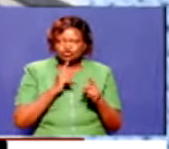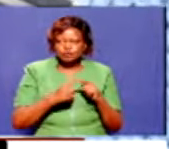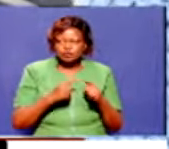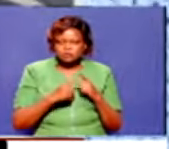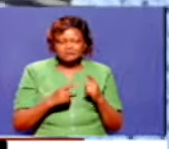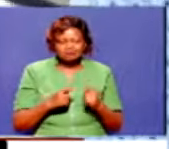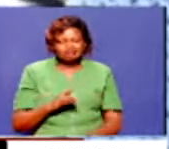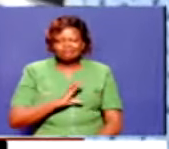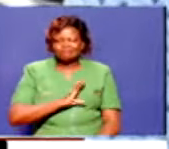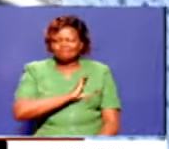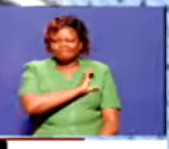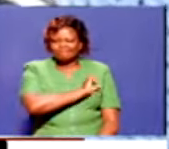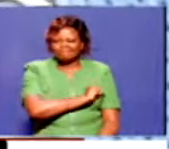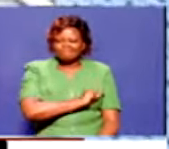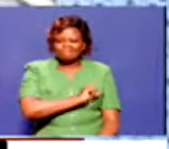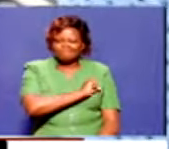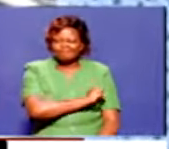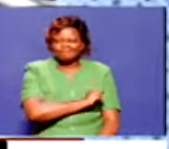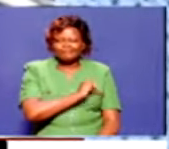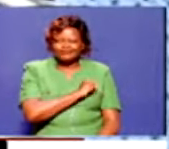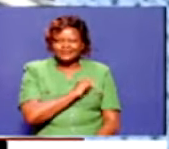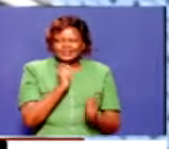anastahimili uchungu